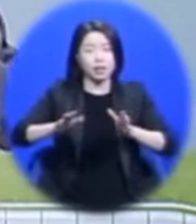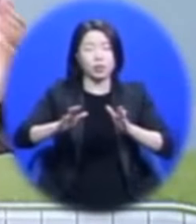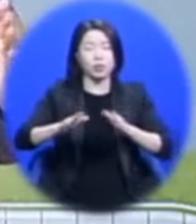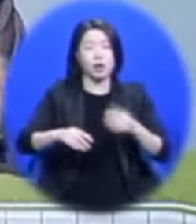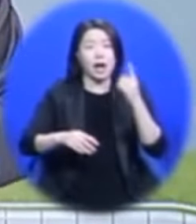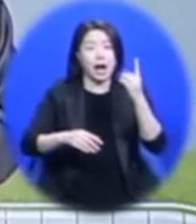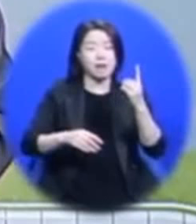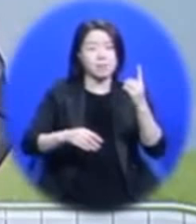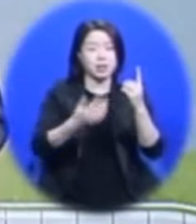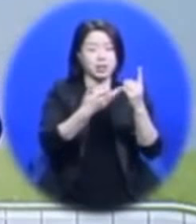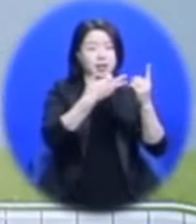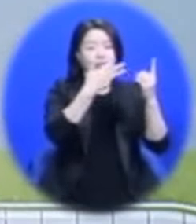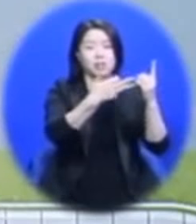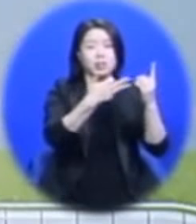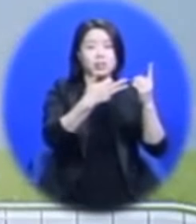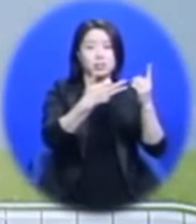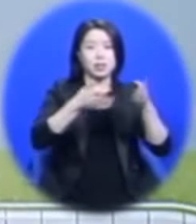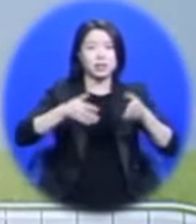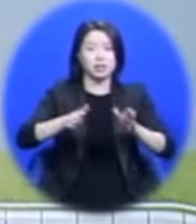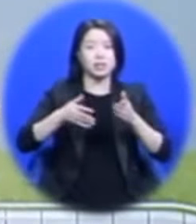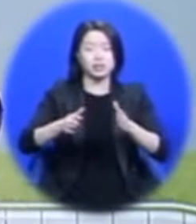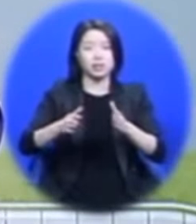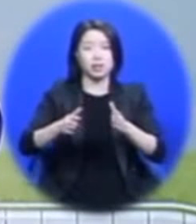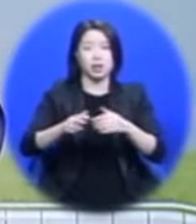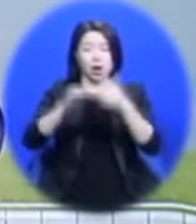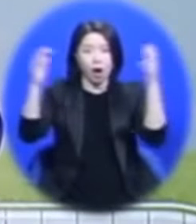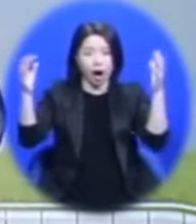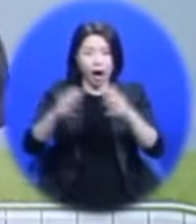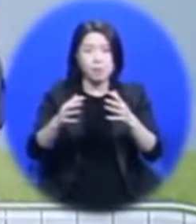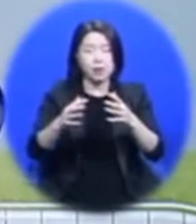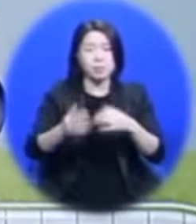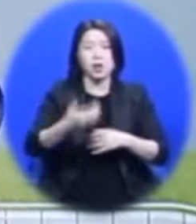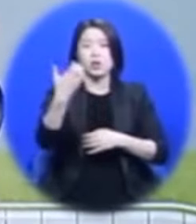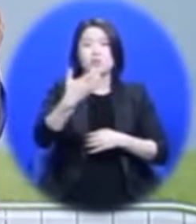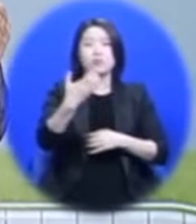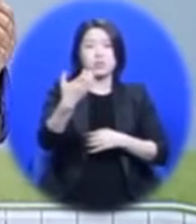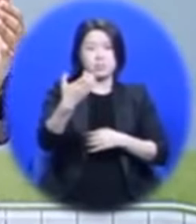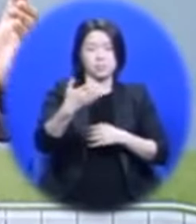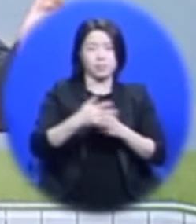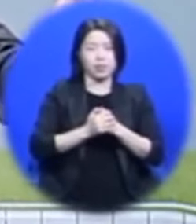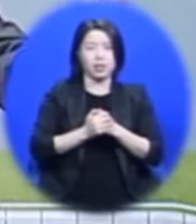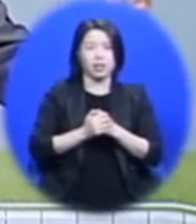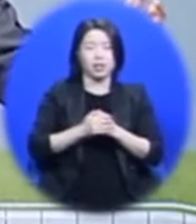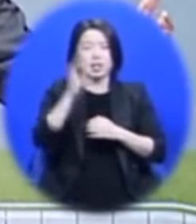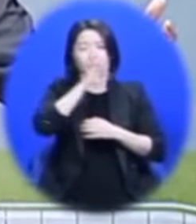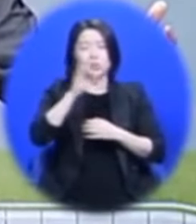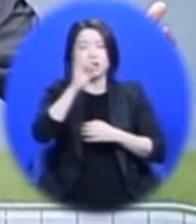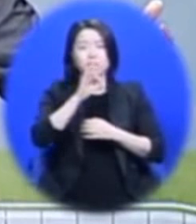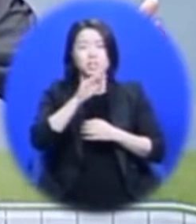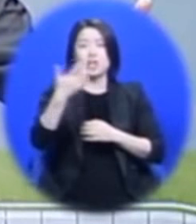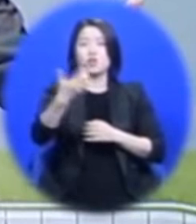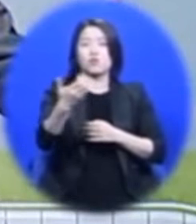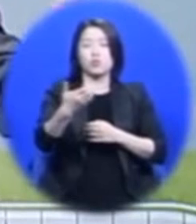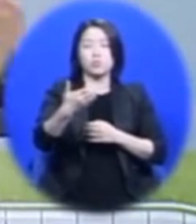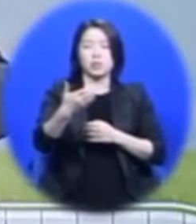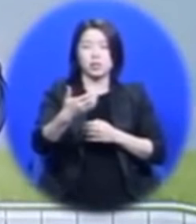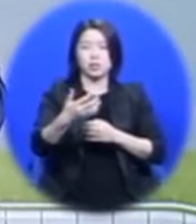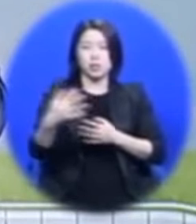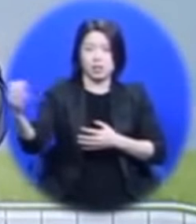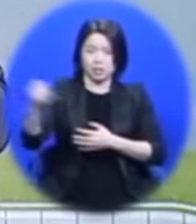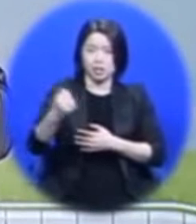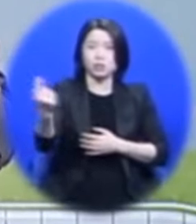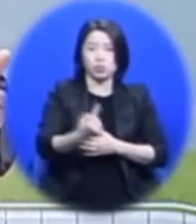마리당 18마리씩 낳았대. 그래서 몽땅 앞에서 90마리 돼지 90마리를